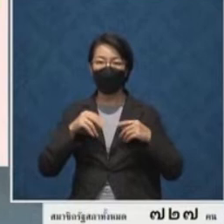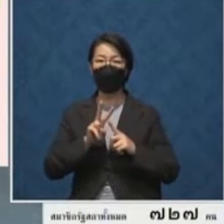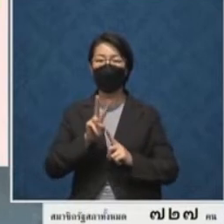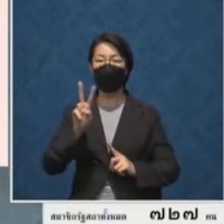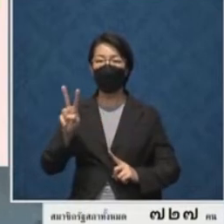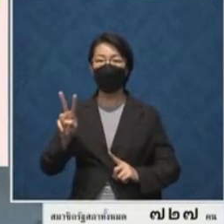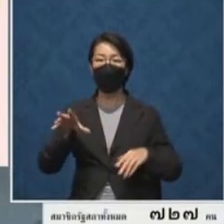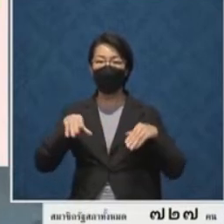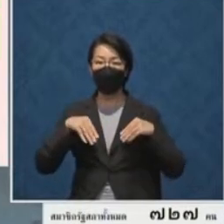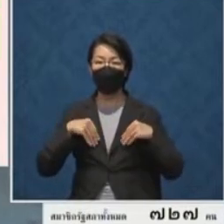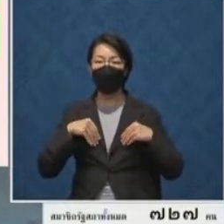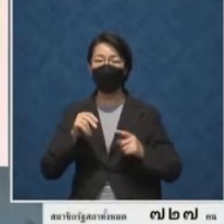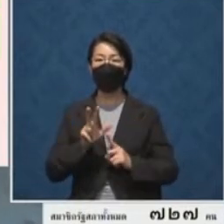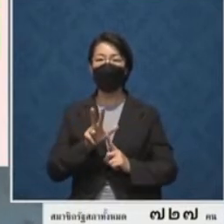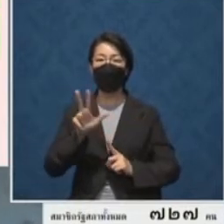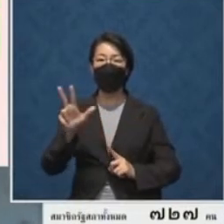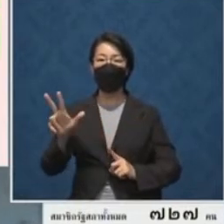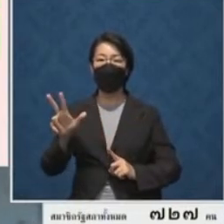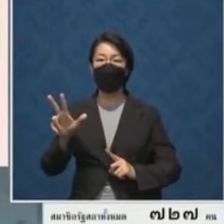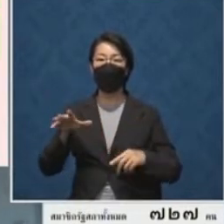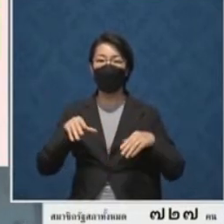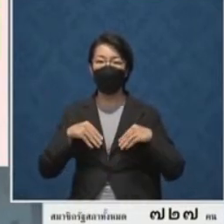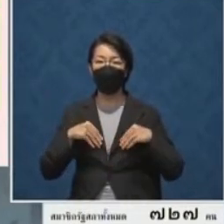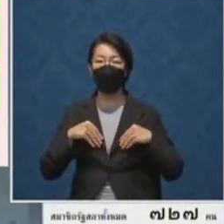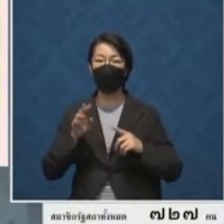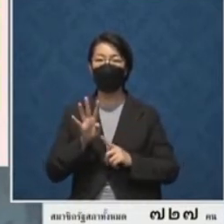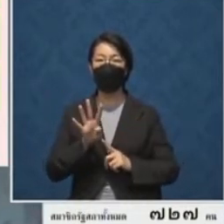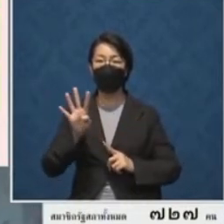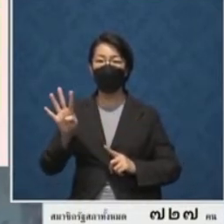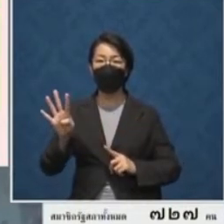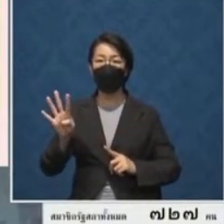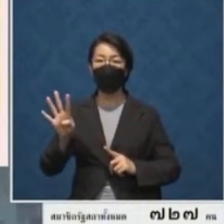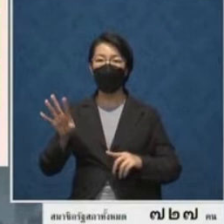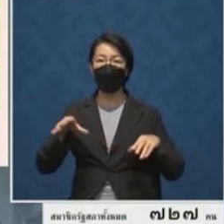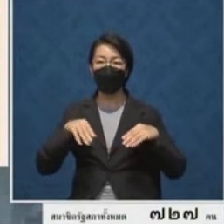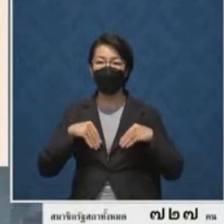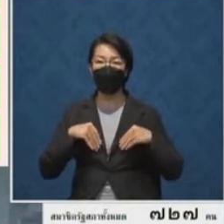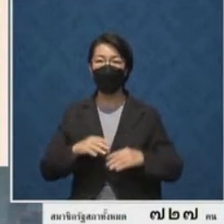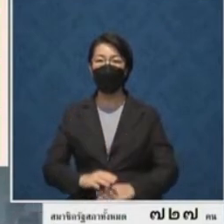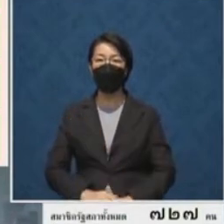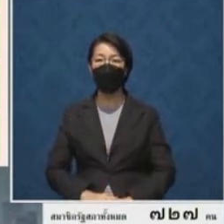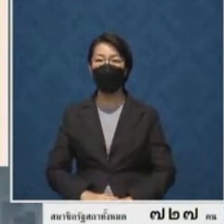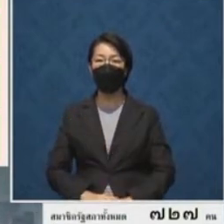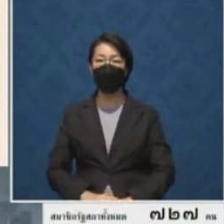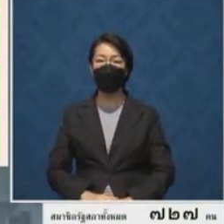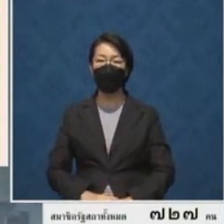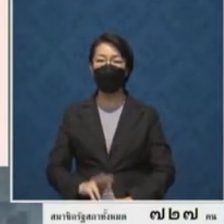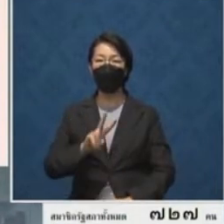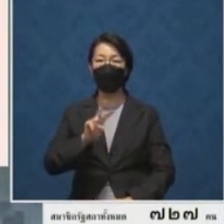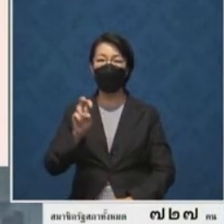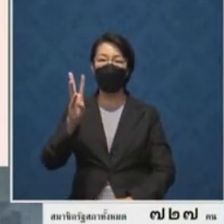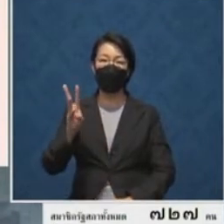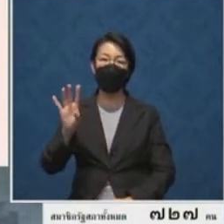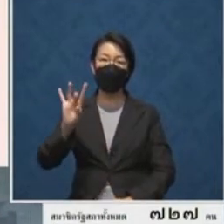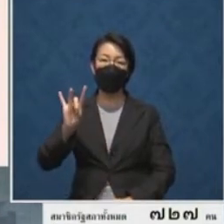การ3รับหลักการ4รับหลักการครับ 268นางบุญญาพรนาตะ